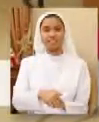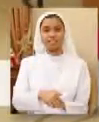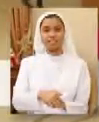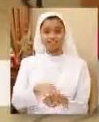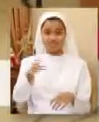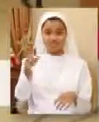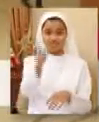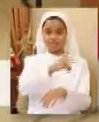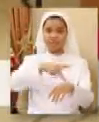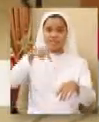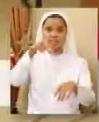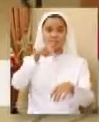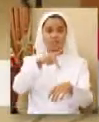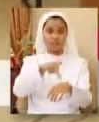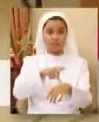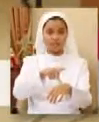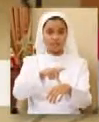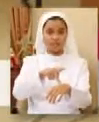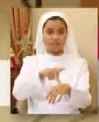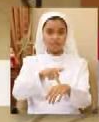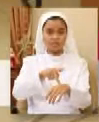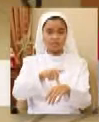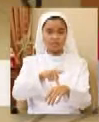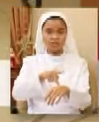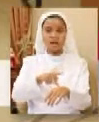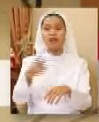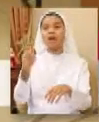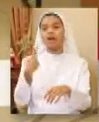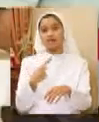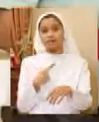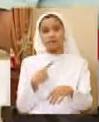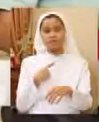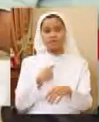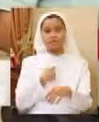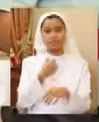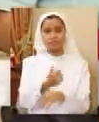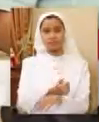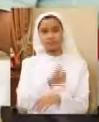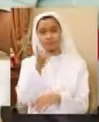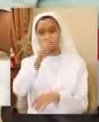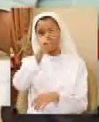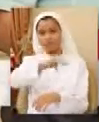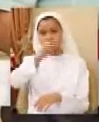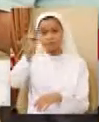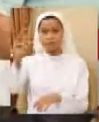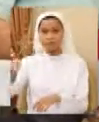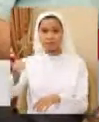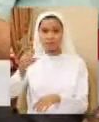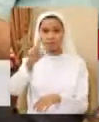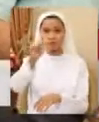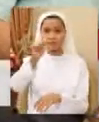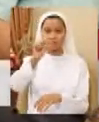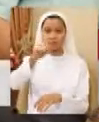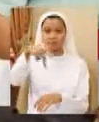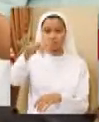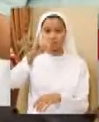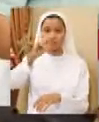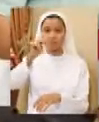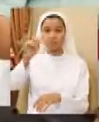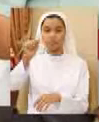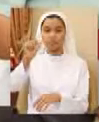Pilipinas, dinidilig kami sa Naga o may sa ibang lugar pa? Meron din po kami bisya sa ano po, sa Las Piñas. Oo. Uh-huh. Tapos sa